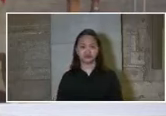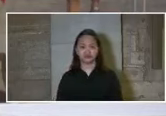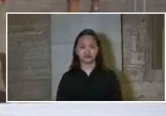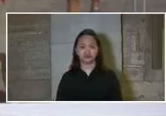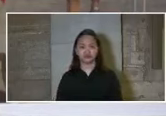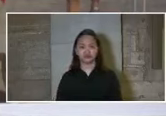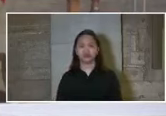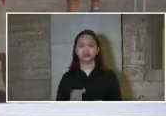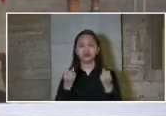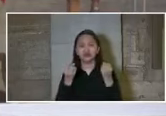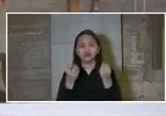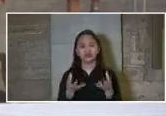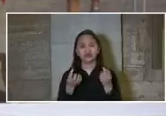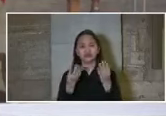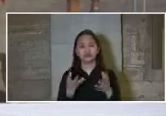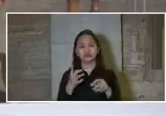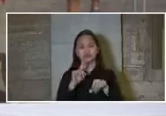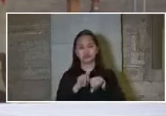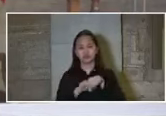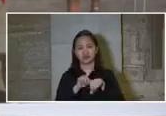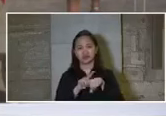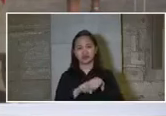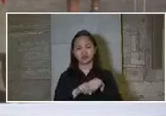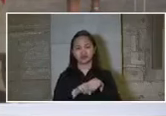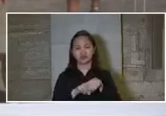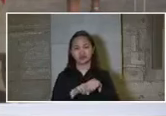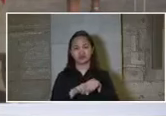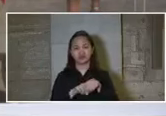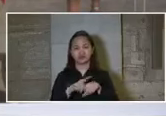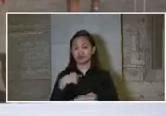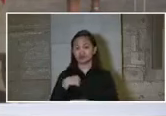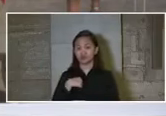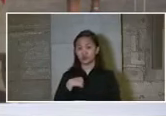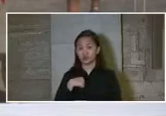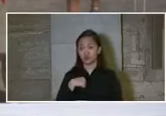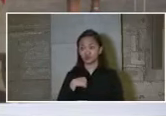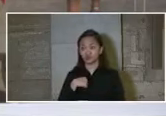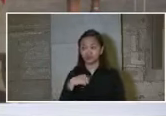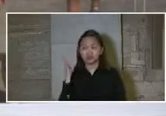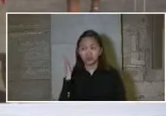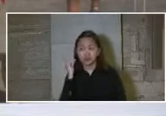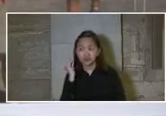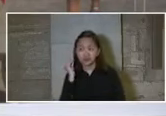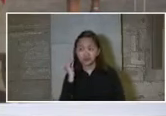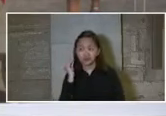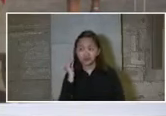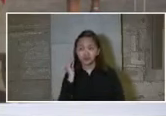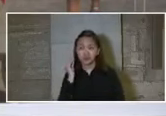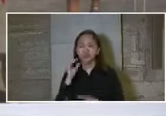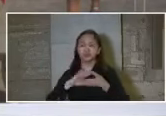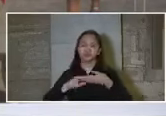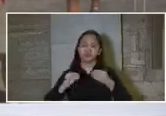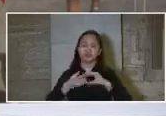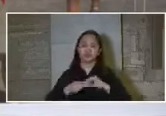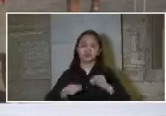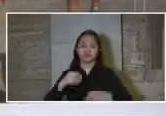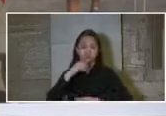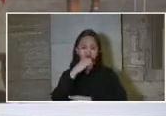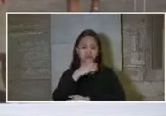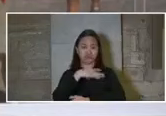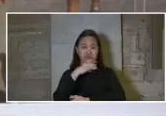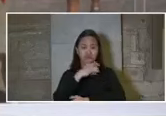Marami na hong pagkakataon na nakakarinig ako ng kwento ng mga nagpapabinyag bilang